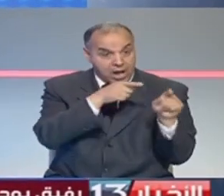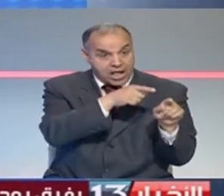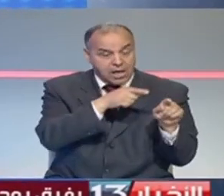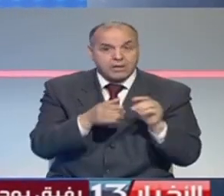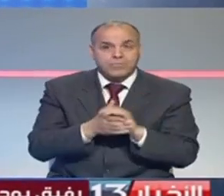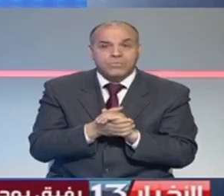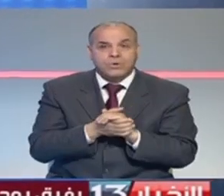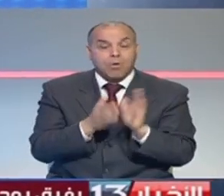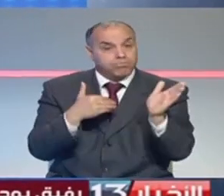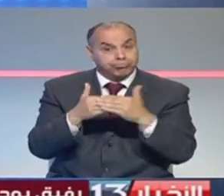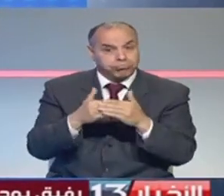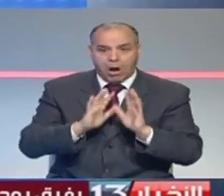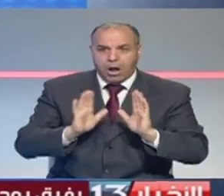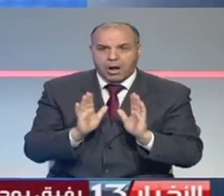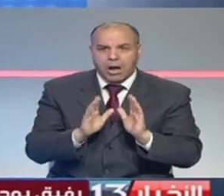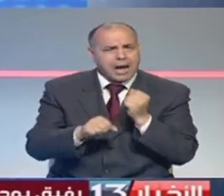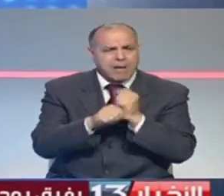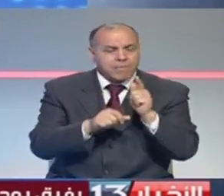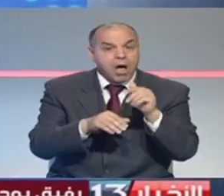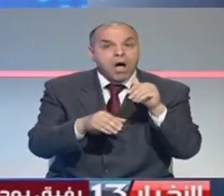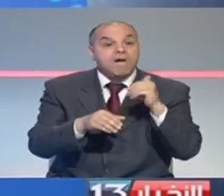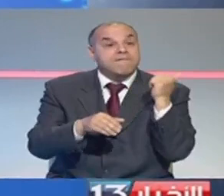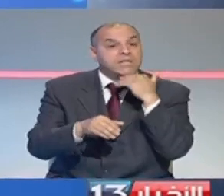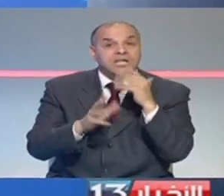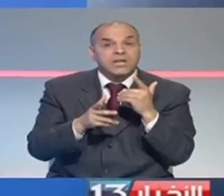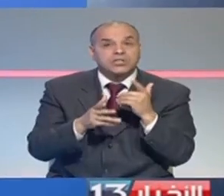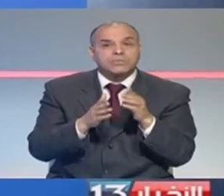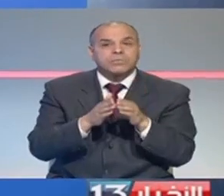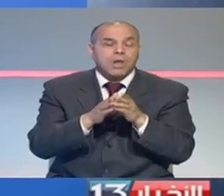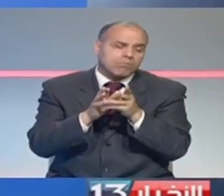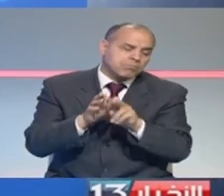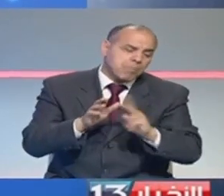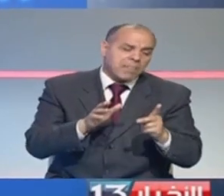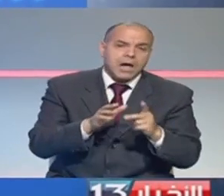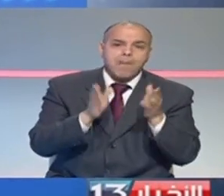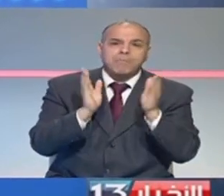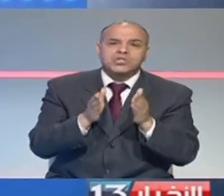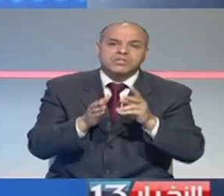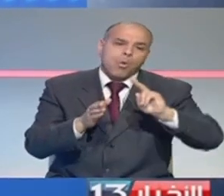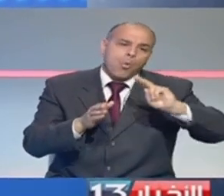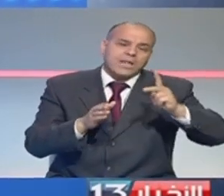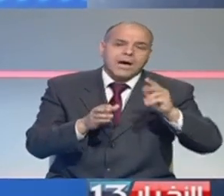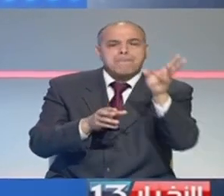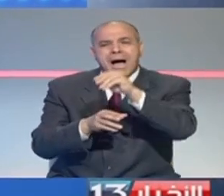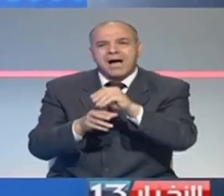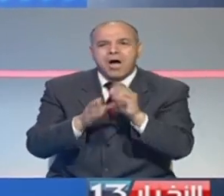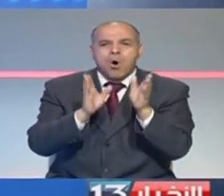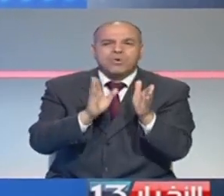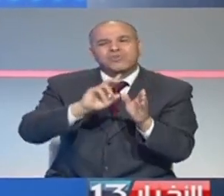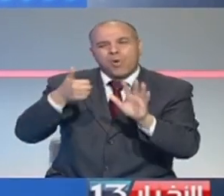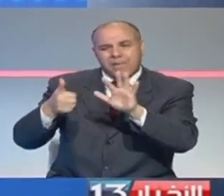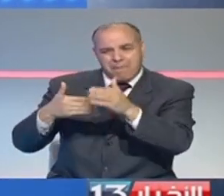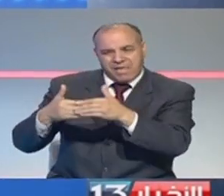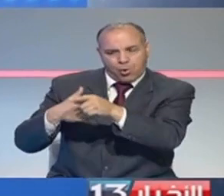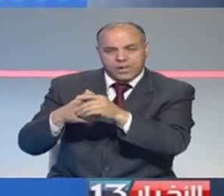مستشفى ولا نعم. مغلق، شو معناها مغلق؟ مش ما فيش خدمه، اما الاستعجالي نتاعو هبط ولا في مستشفى الماطري اللي هو